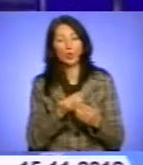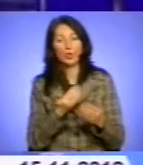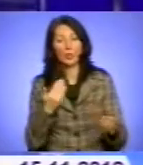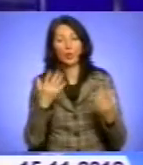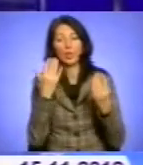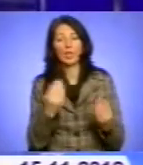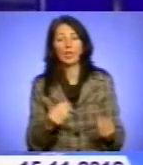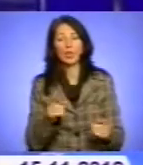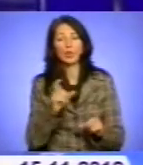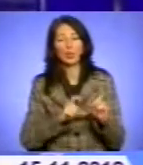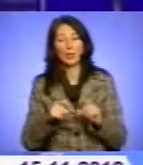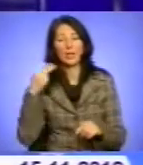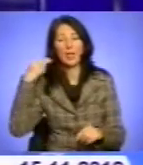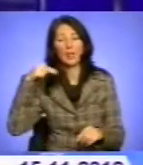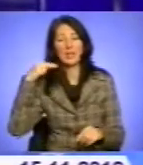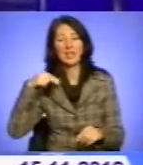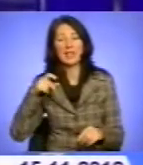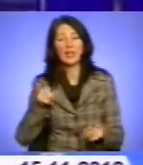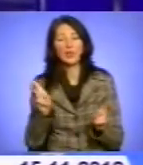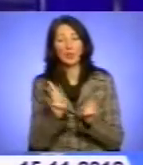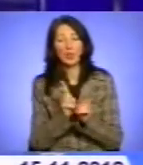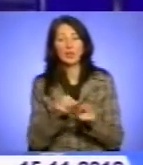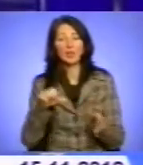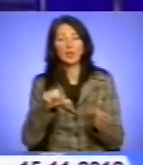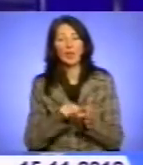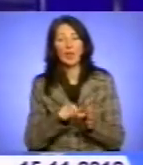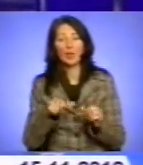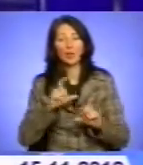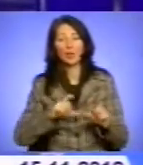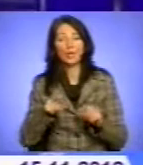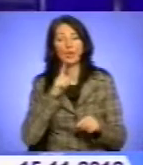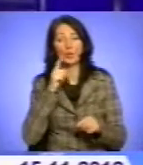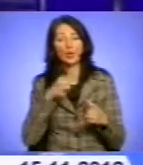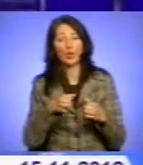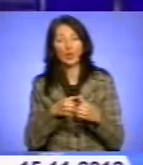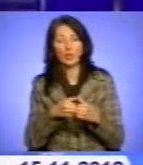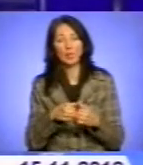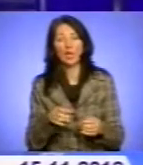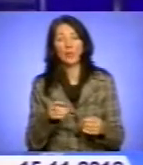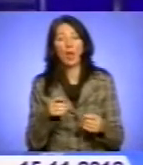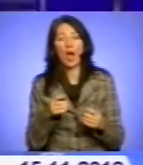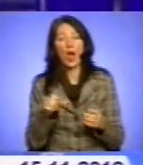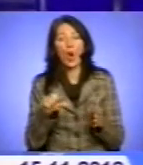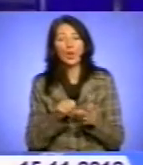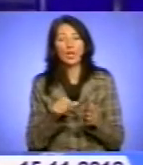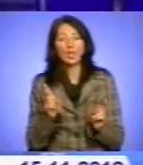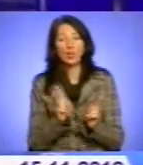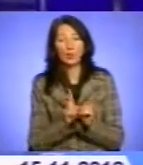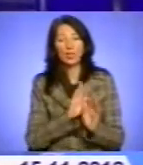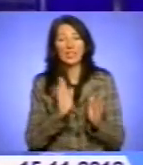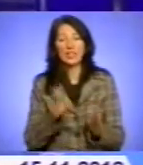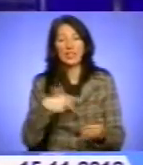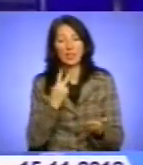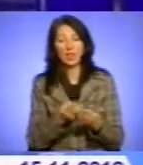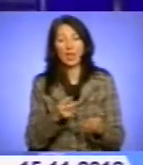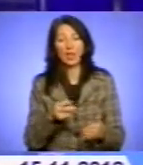президент зустрівся з представниками студентських молодіжних організацій. Учасники зустрічі не лише звертали увагу голови держави на свої проблеми, а